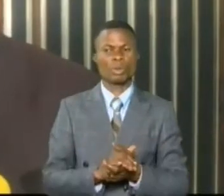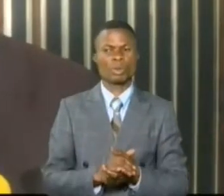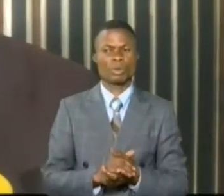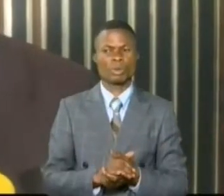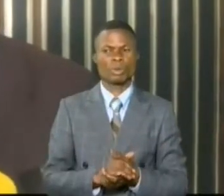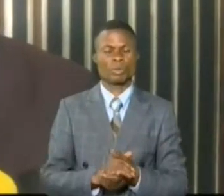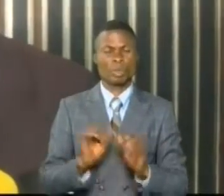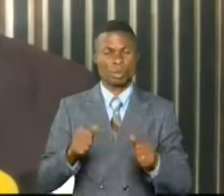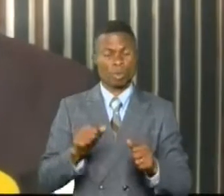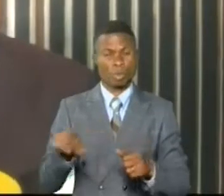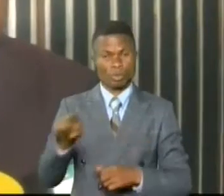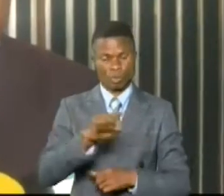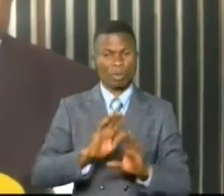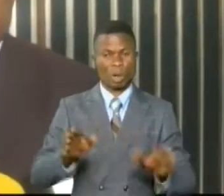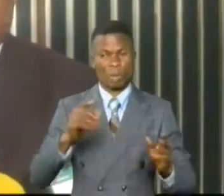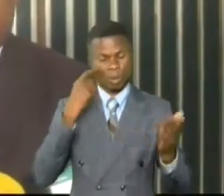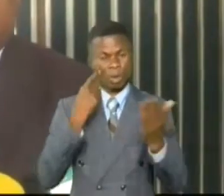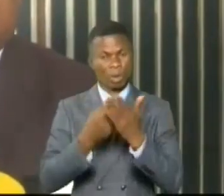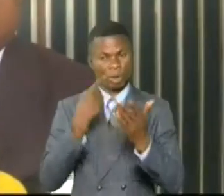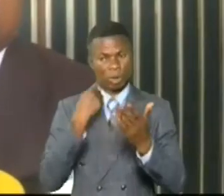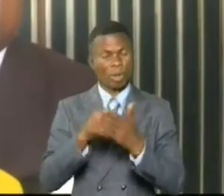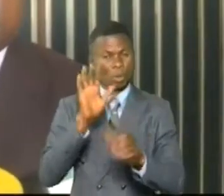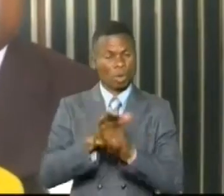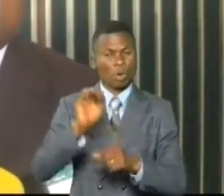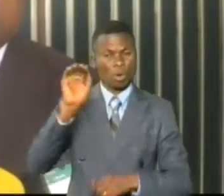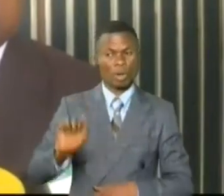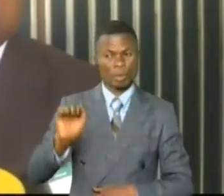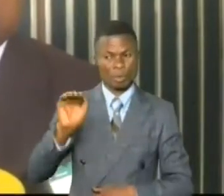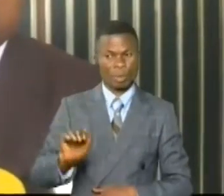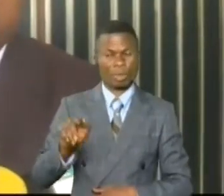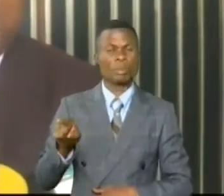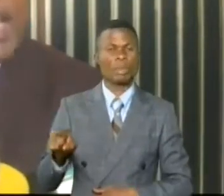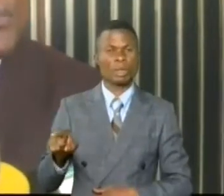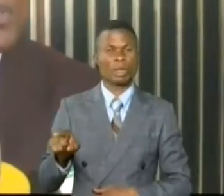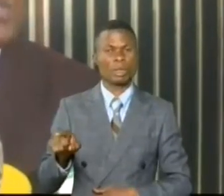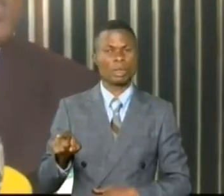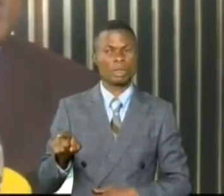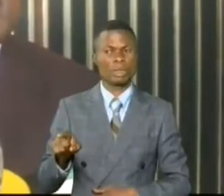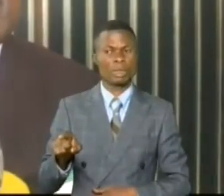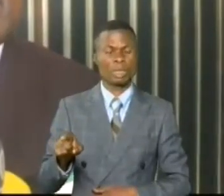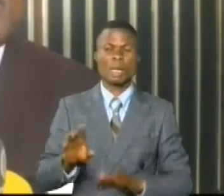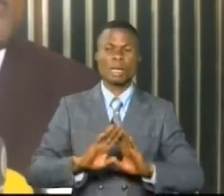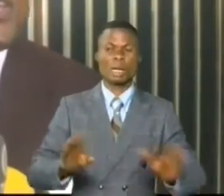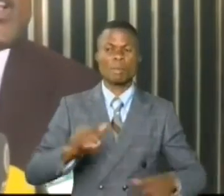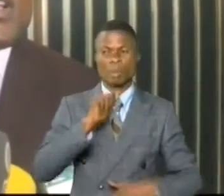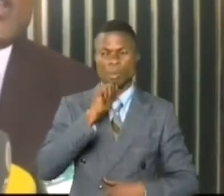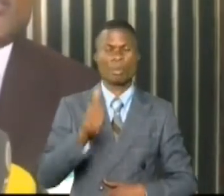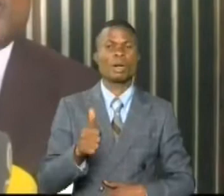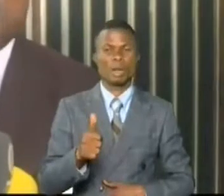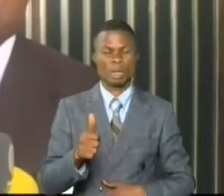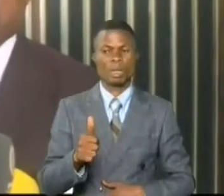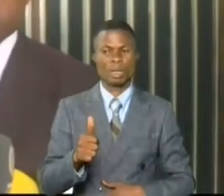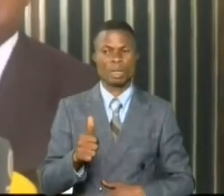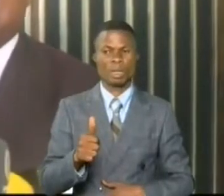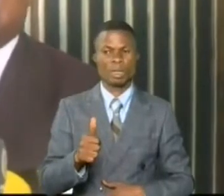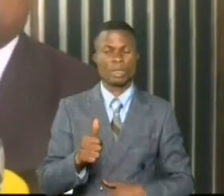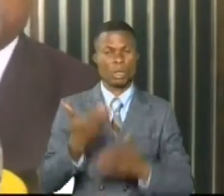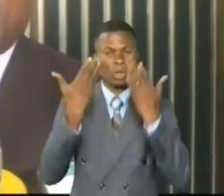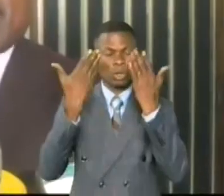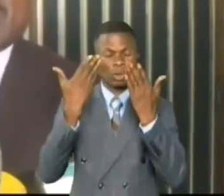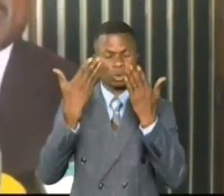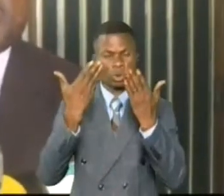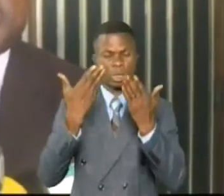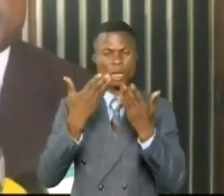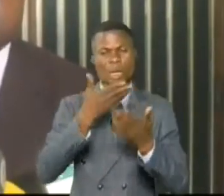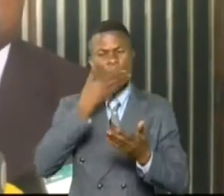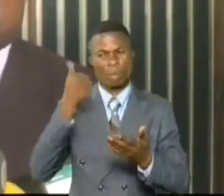Vous pouvez constater que beaucoup d'entre eux n'ont pas la possibilité de faire de bonnes études ou de